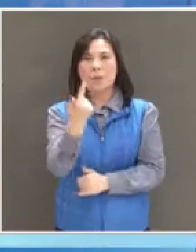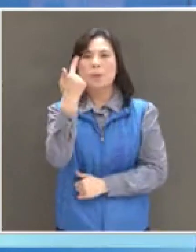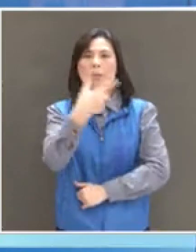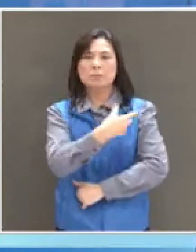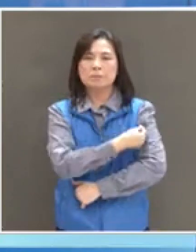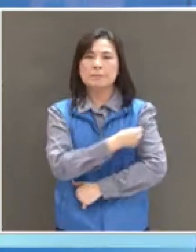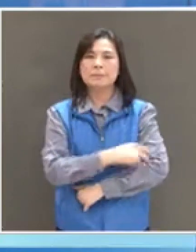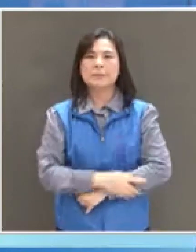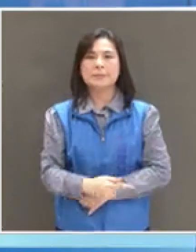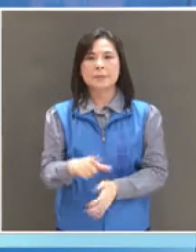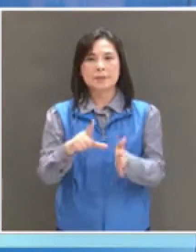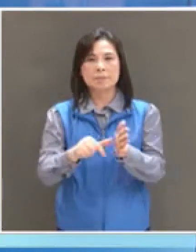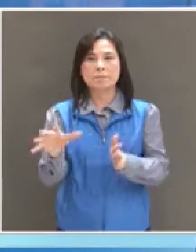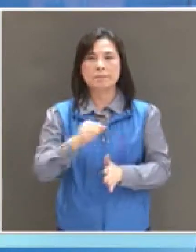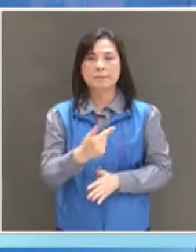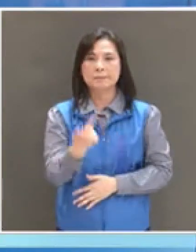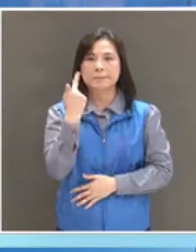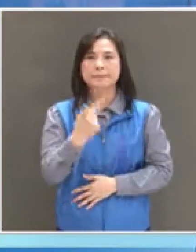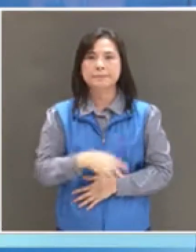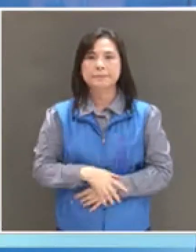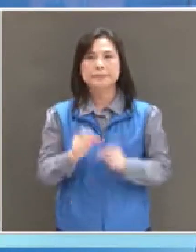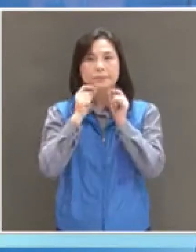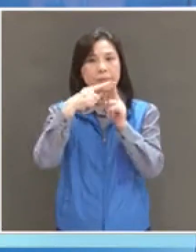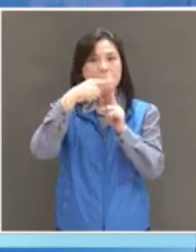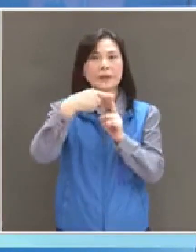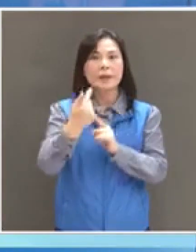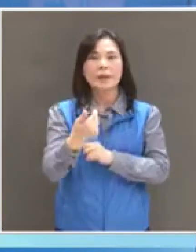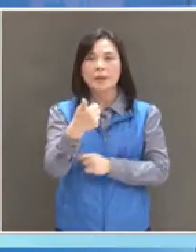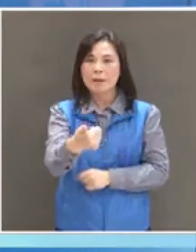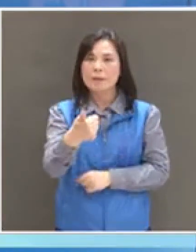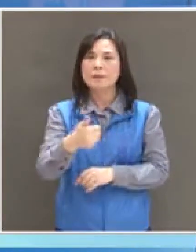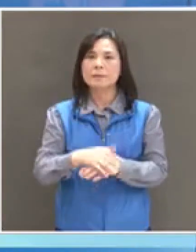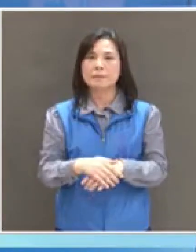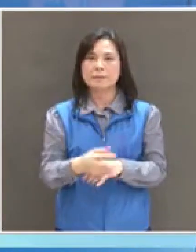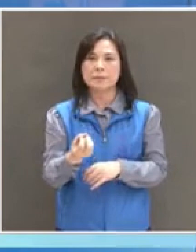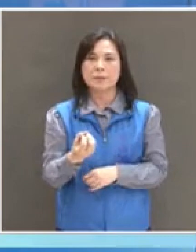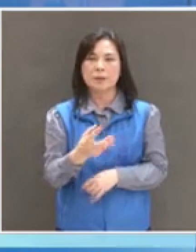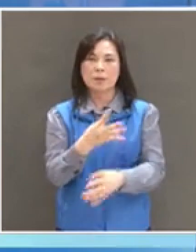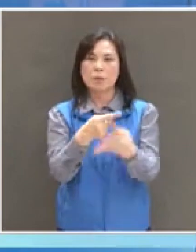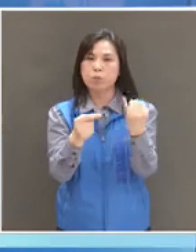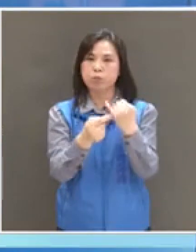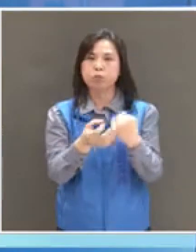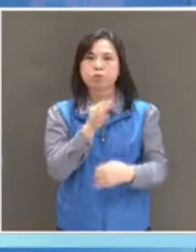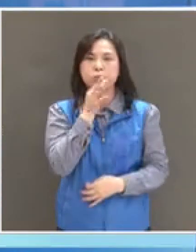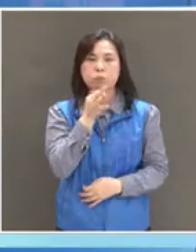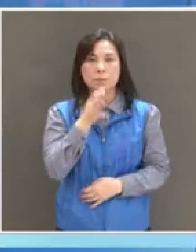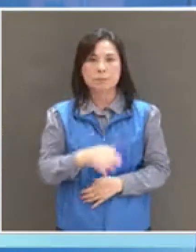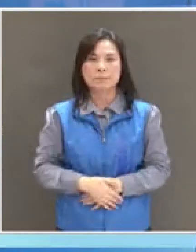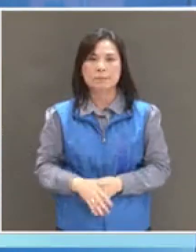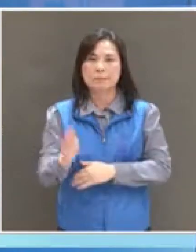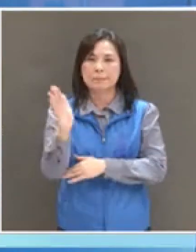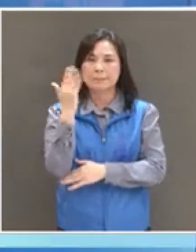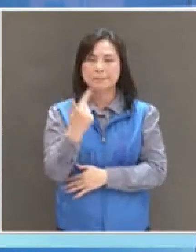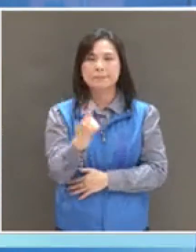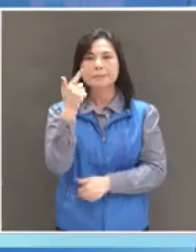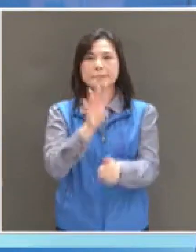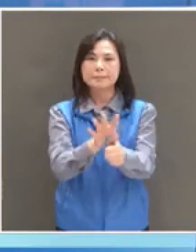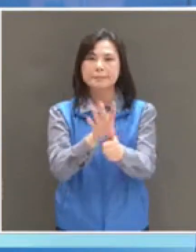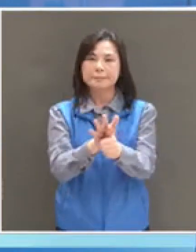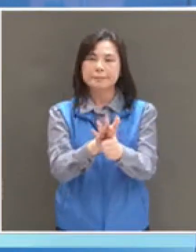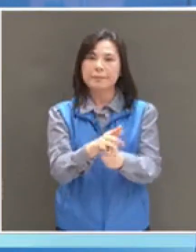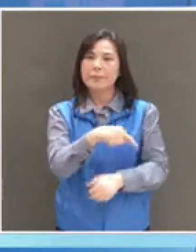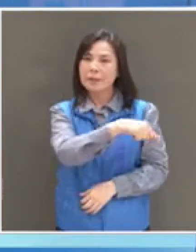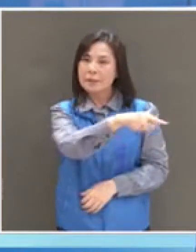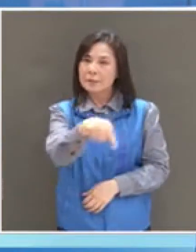快，然后品质要好，数量要够。我一直强调的是三件事，政府赶快帮有心